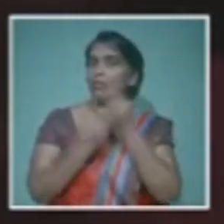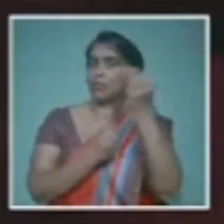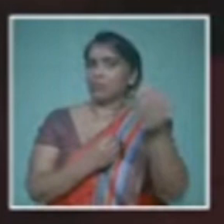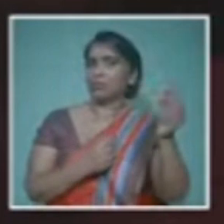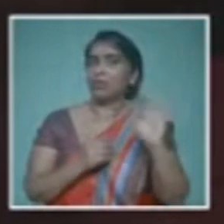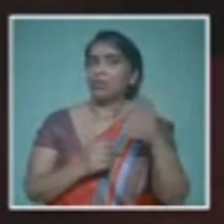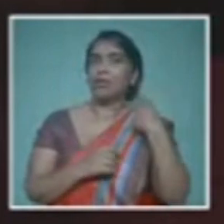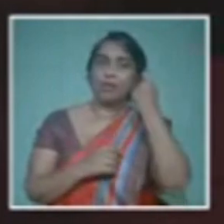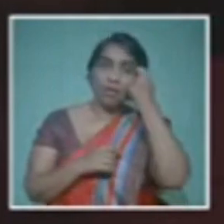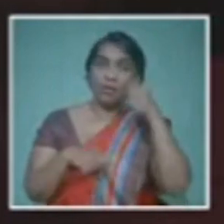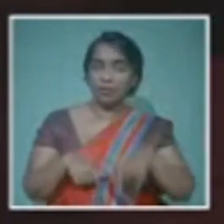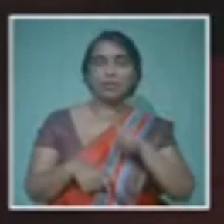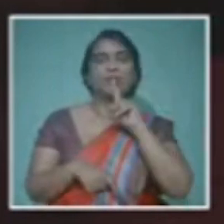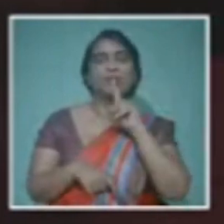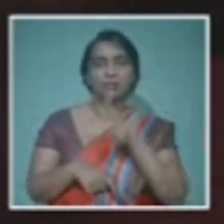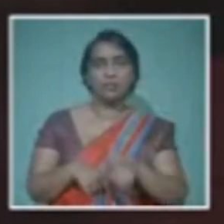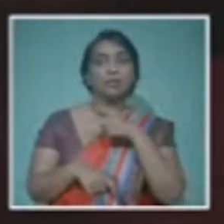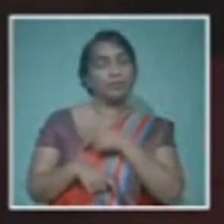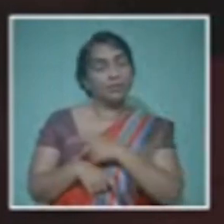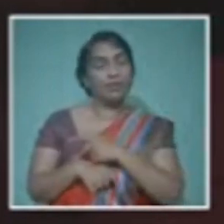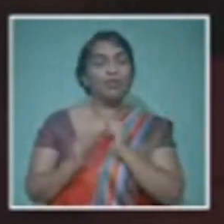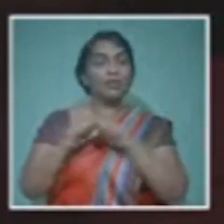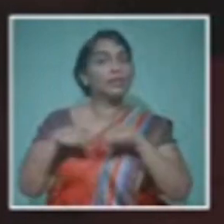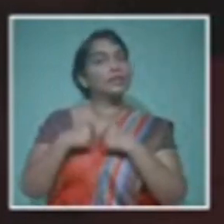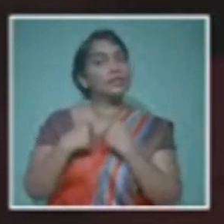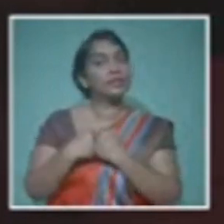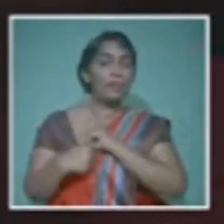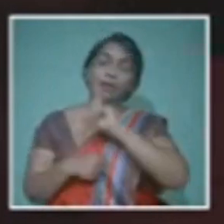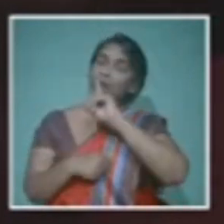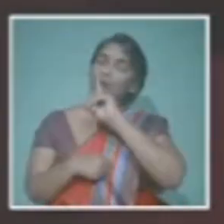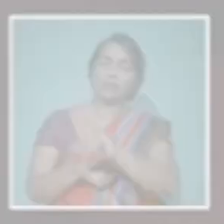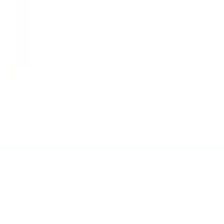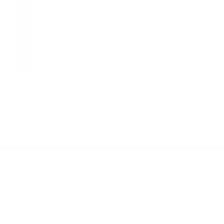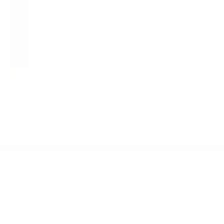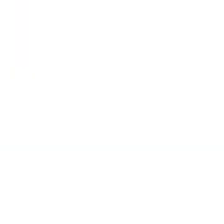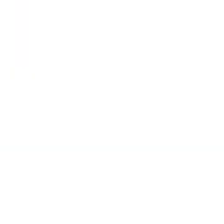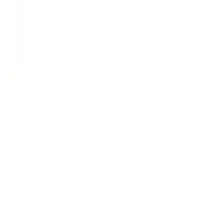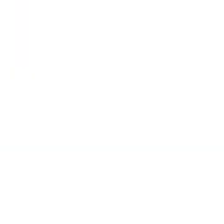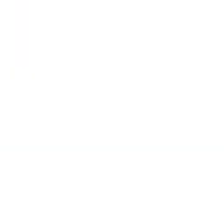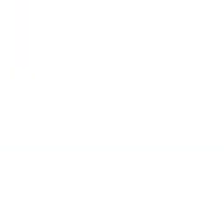දිය යුතුයි කියන යෝජනාත්මකය ලෑ කරනවා. ඔබතුමන්ලගේ වෘත්තීය සමිතිය පැත්තෙන් ඒ ඉල්ලීම කරන්නත් කියලා ඉල්ලීම කරනවා.